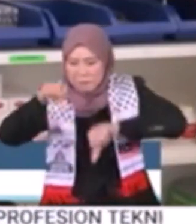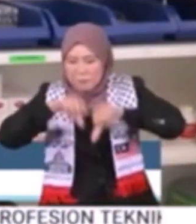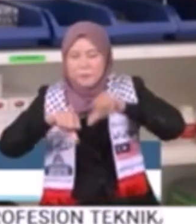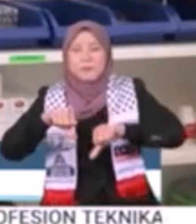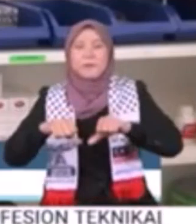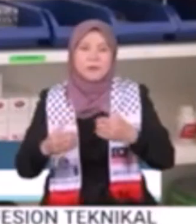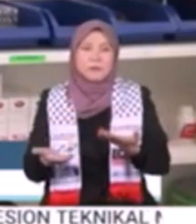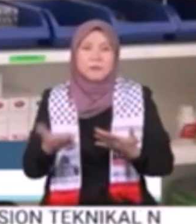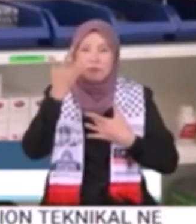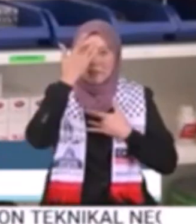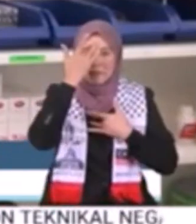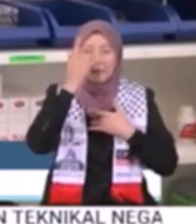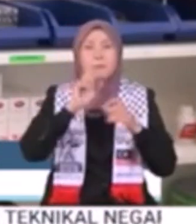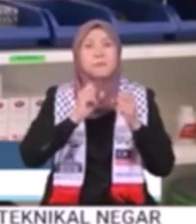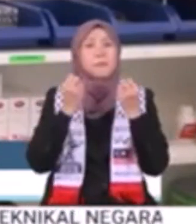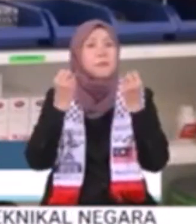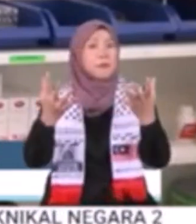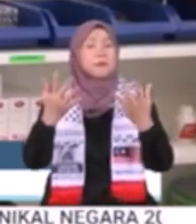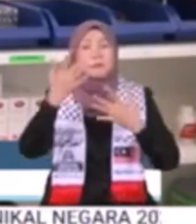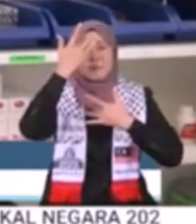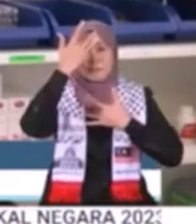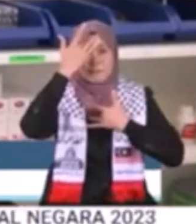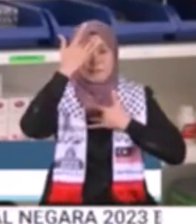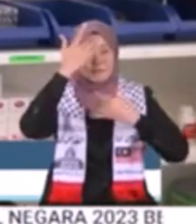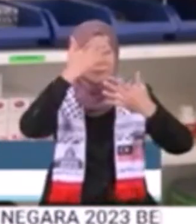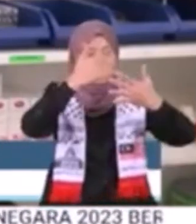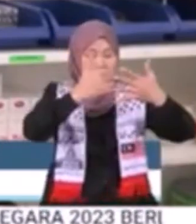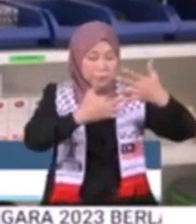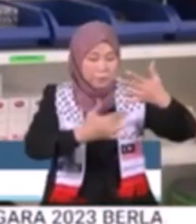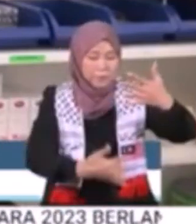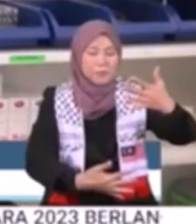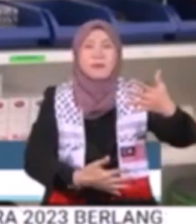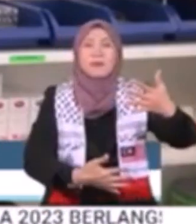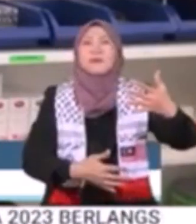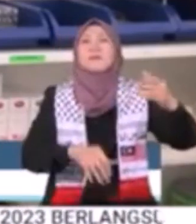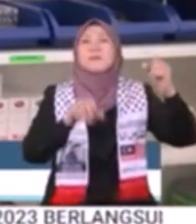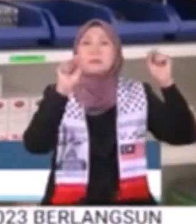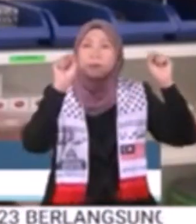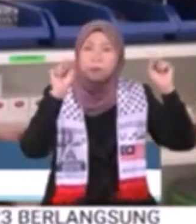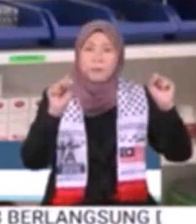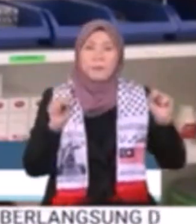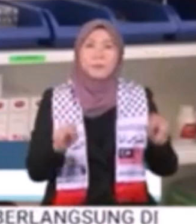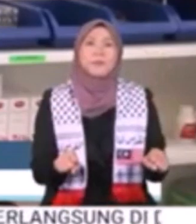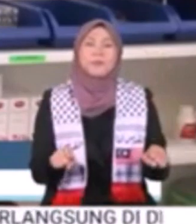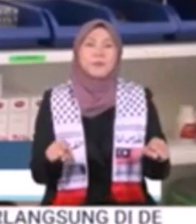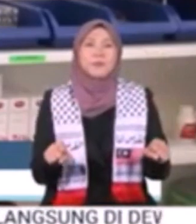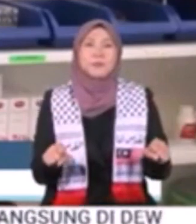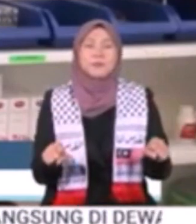banyaklah jenis penyakit yang boleh